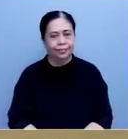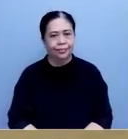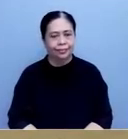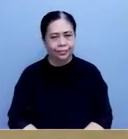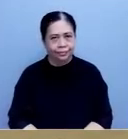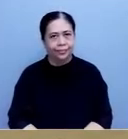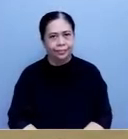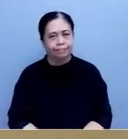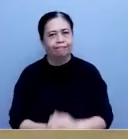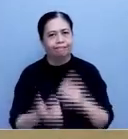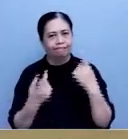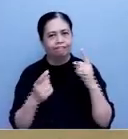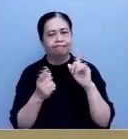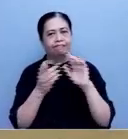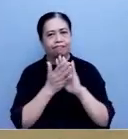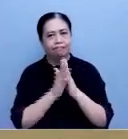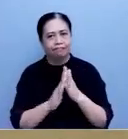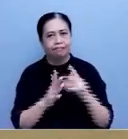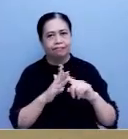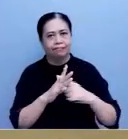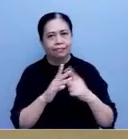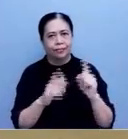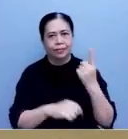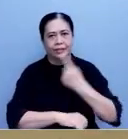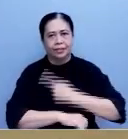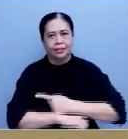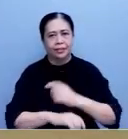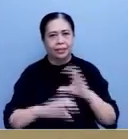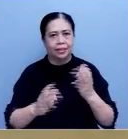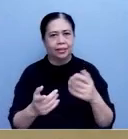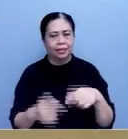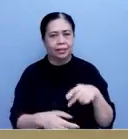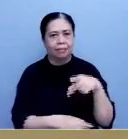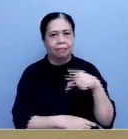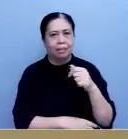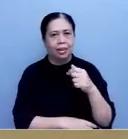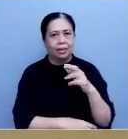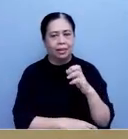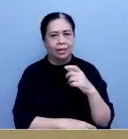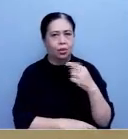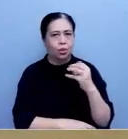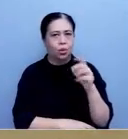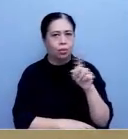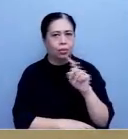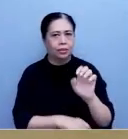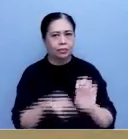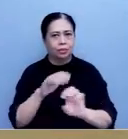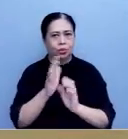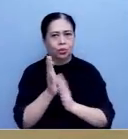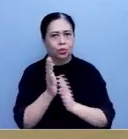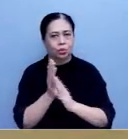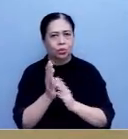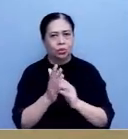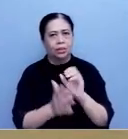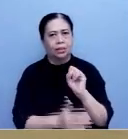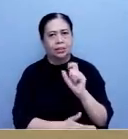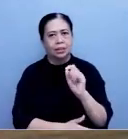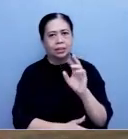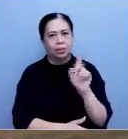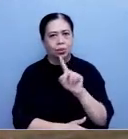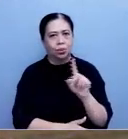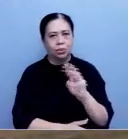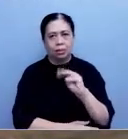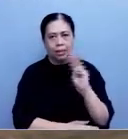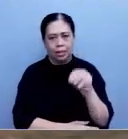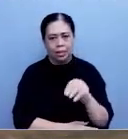Gretchen, matiwasay ang pagsisimula ng unang araw ng klase dito sa Padre Mariano Gomez Elementary School sa Santa Cruz, Maynila. Kahit